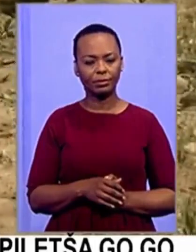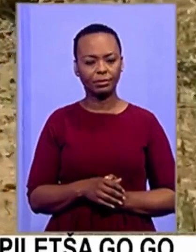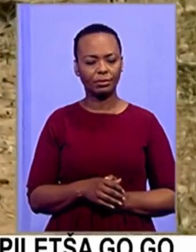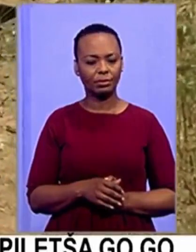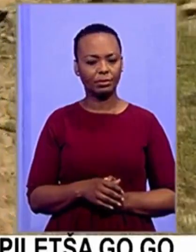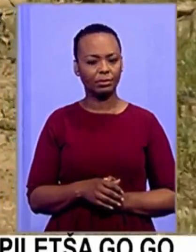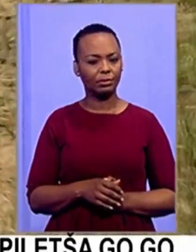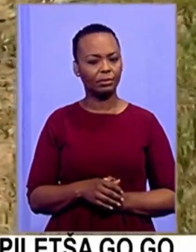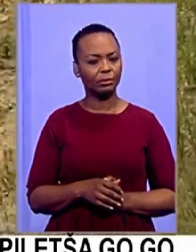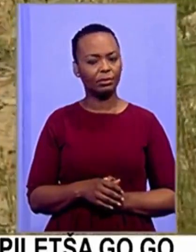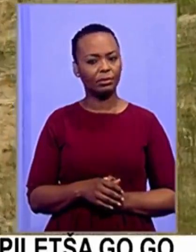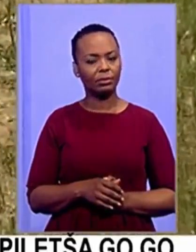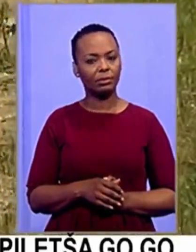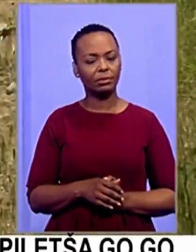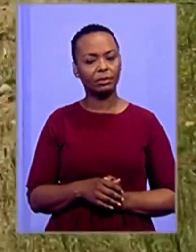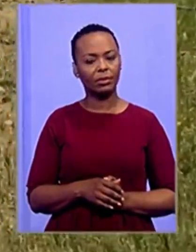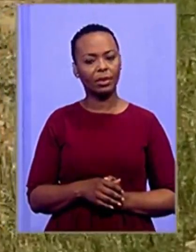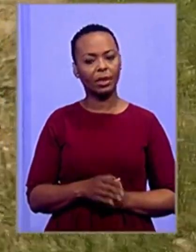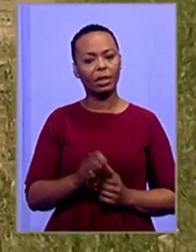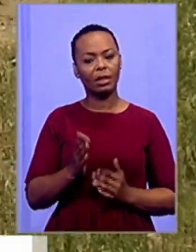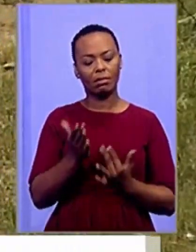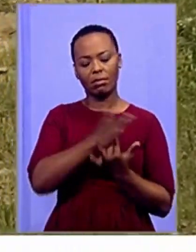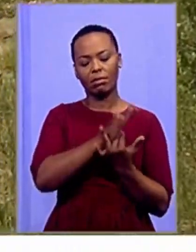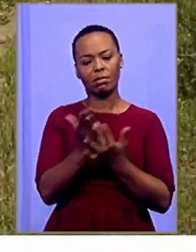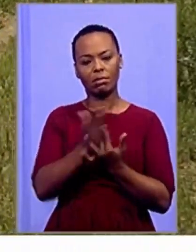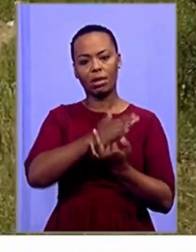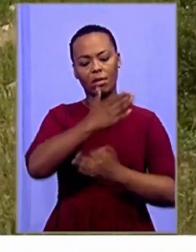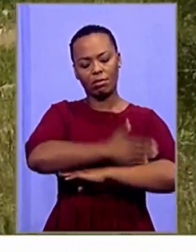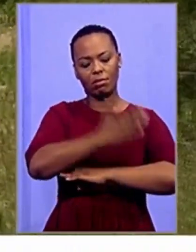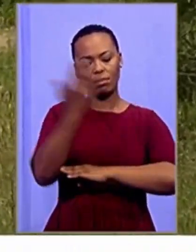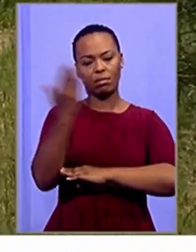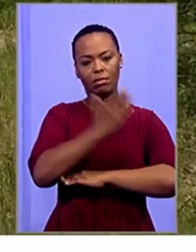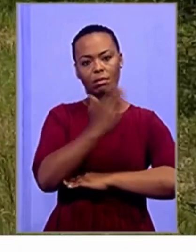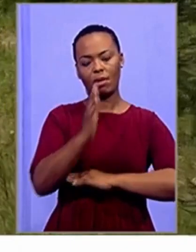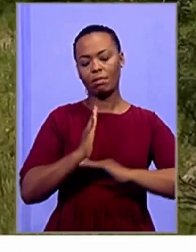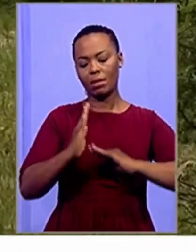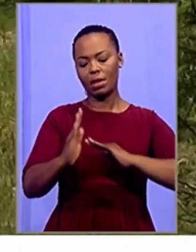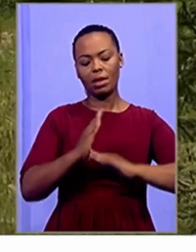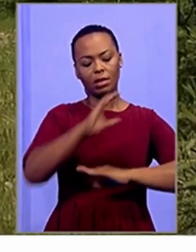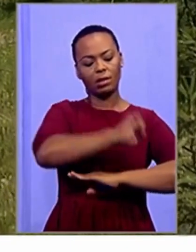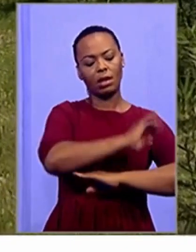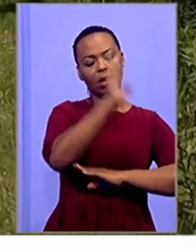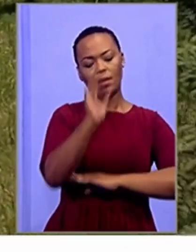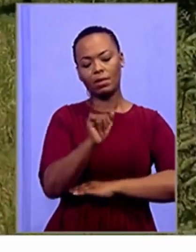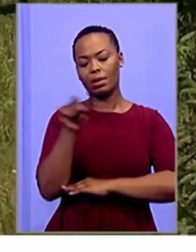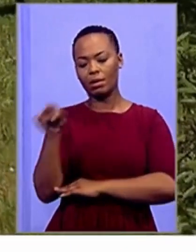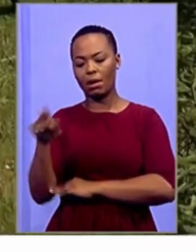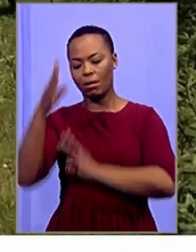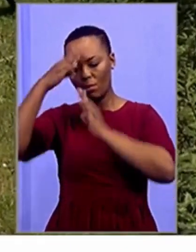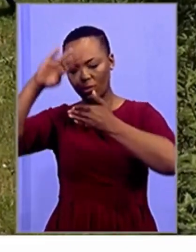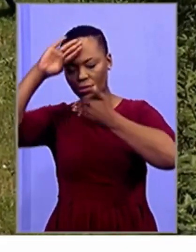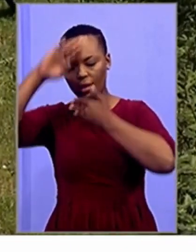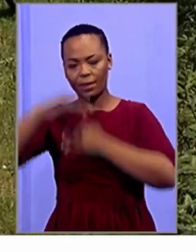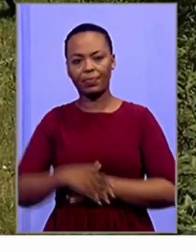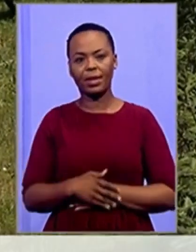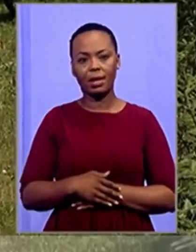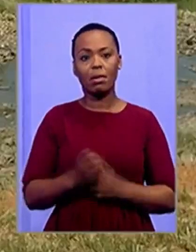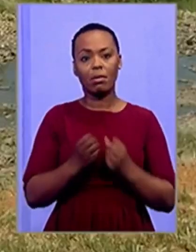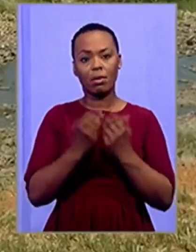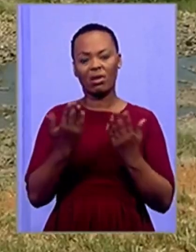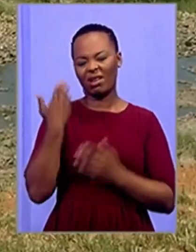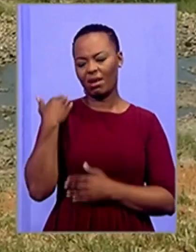karolo e nngwe ke ya mo Afrika Borwa fa e nngwe e le ya kwa Botswana. Mo nakong e fetileng masole a dinaga ka bobedi a ne a tle a disi molelwane